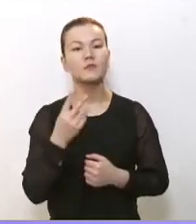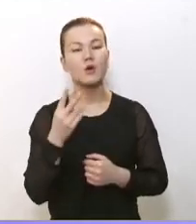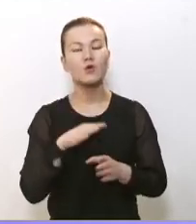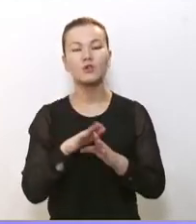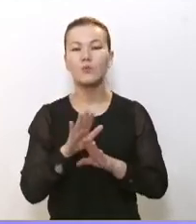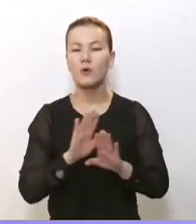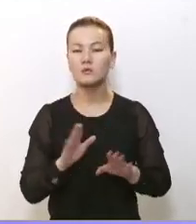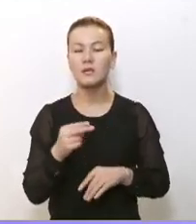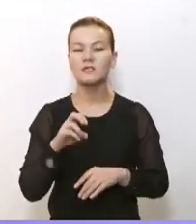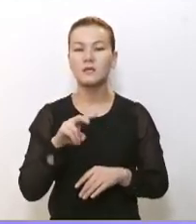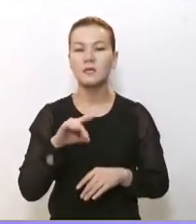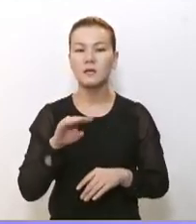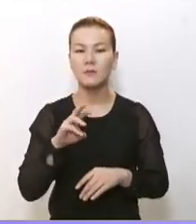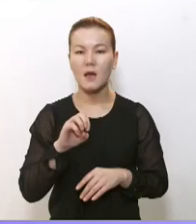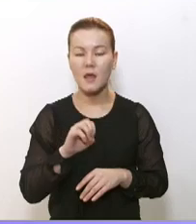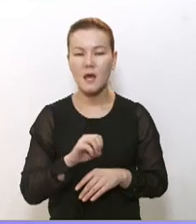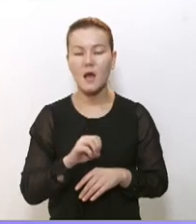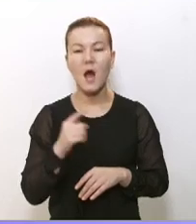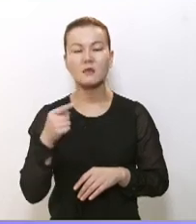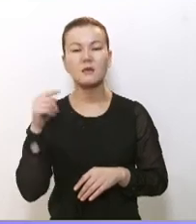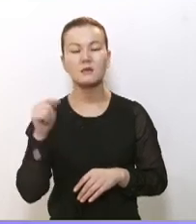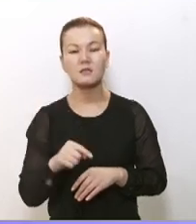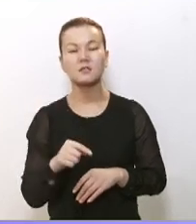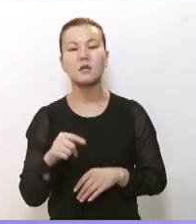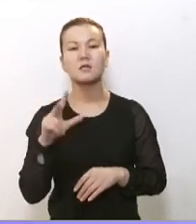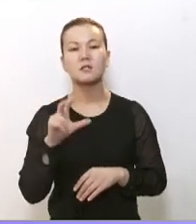Второе неполное делимое –